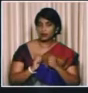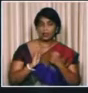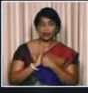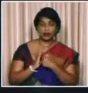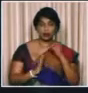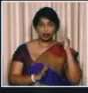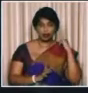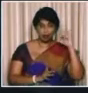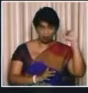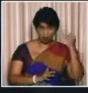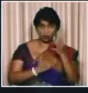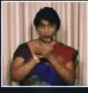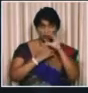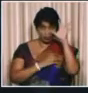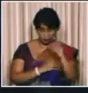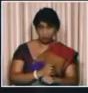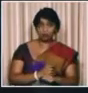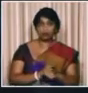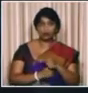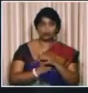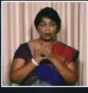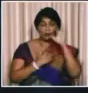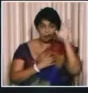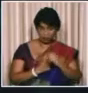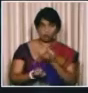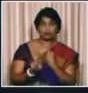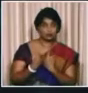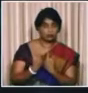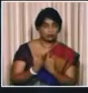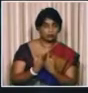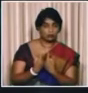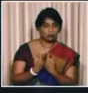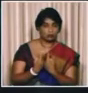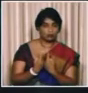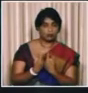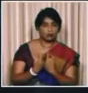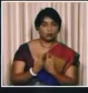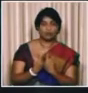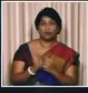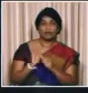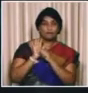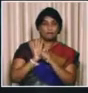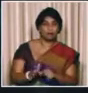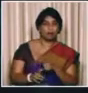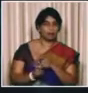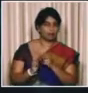නැගිනිර ආඥාපති කුඩු වරගෙන එනවා කියලා හිටපු ආඥාපතිවරයා කුඩු වරගෙන එනවා කියලා පරීක්ෂා කරන්නේ නැවුන්ට හිංසනයක් ගෙනත්